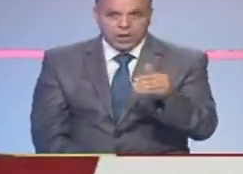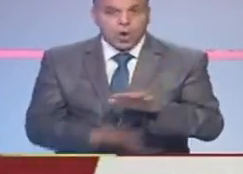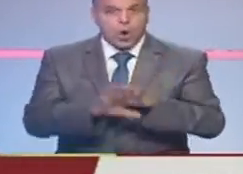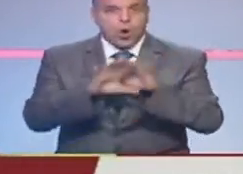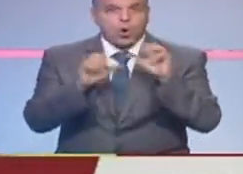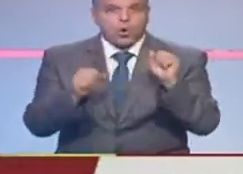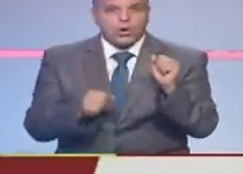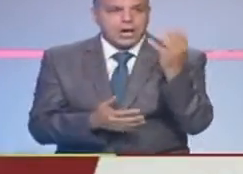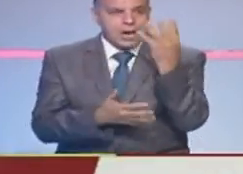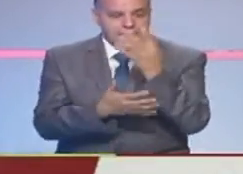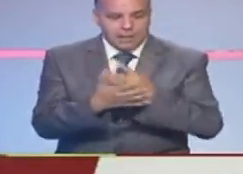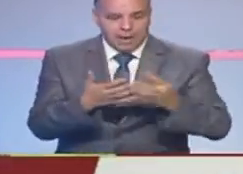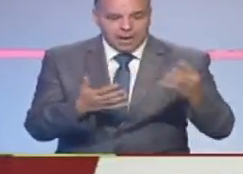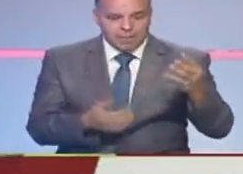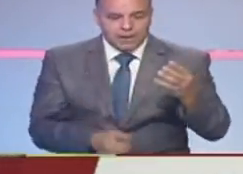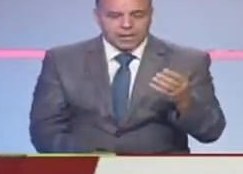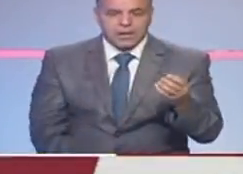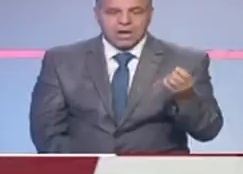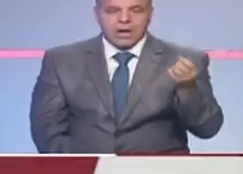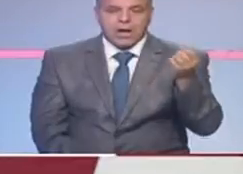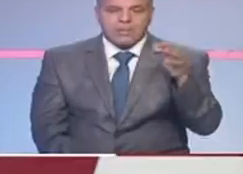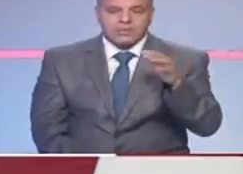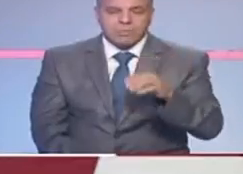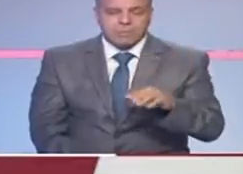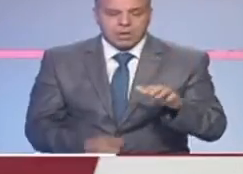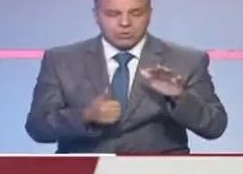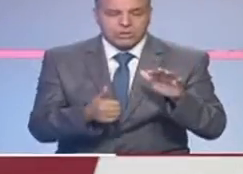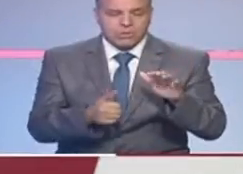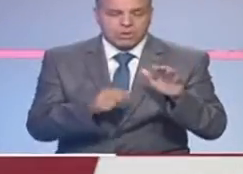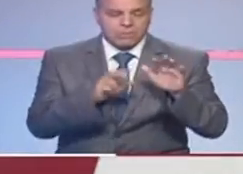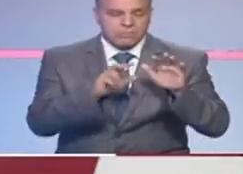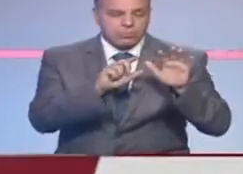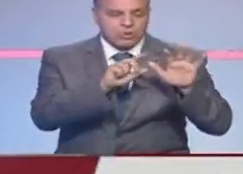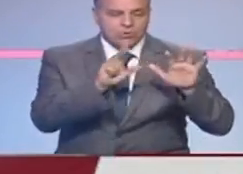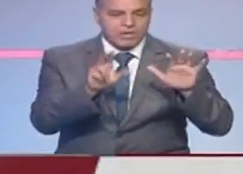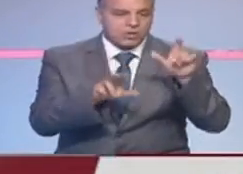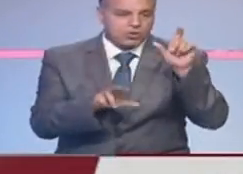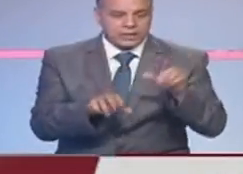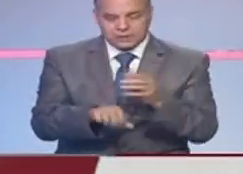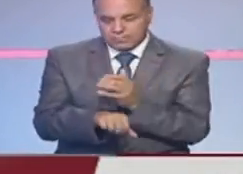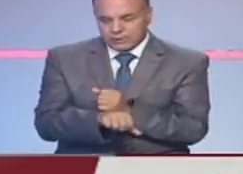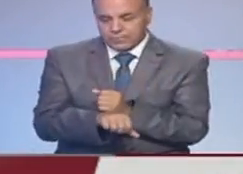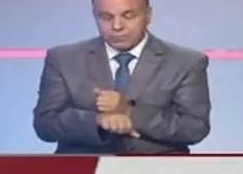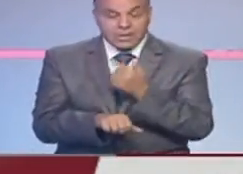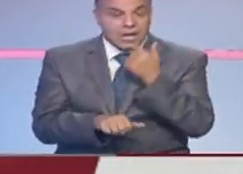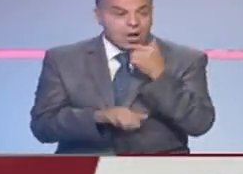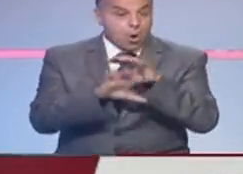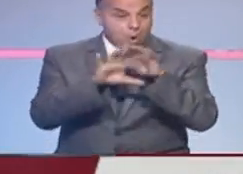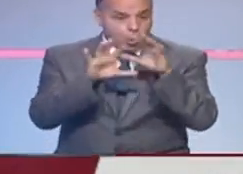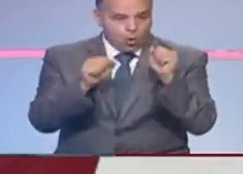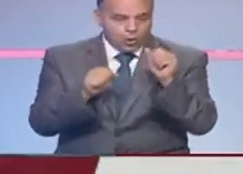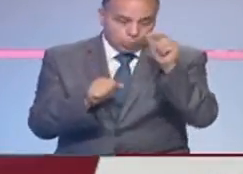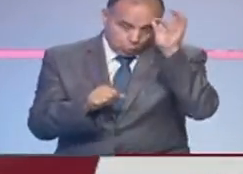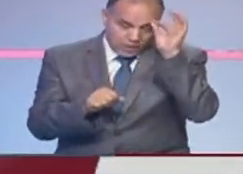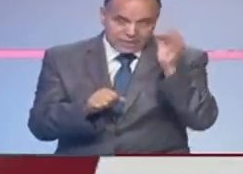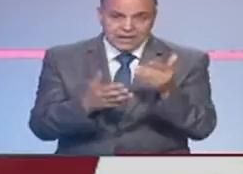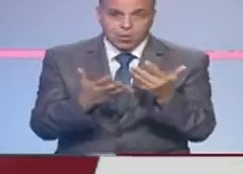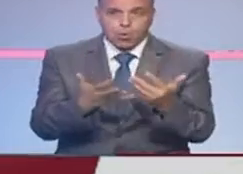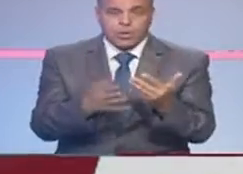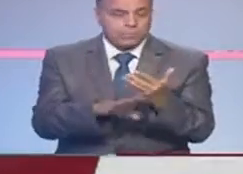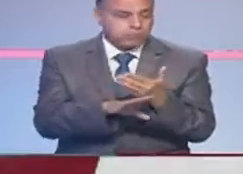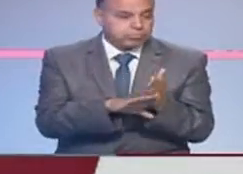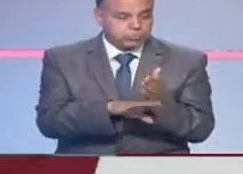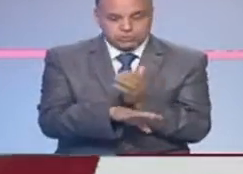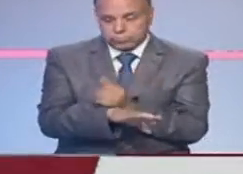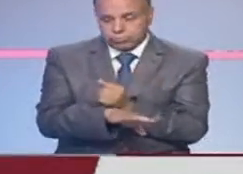اربعه ملايين وخمسه وسبعين الفا وستمائه وثمانيه وسبعين ملقحا فيما بلغ عدد التونسيين الذين استكملوا